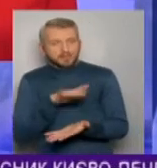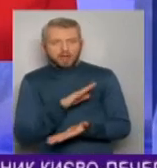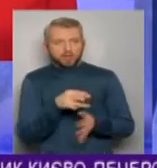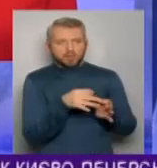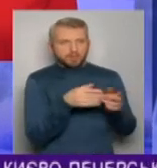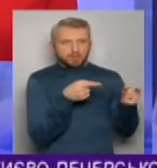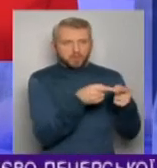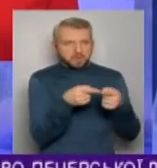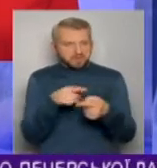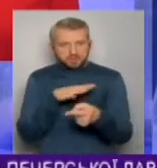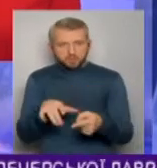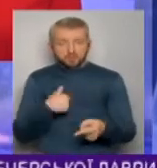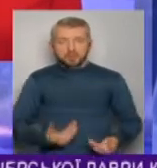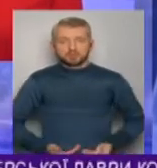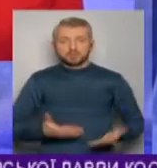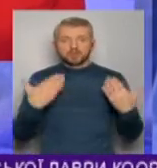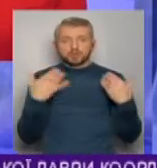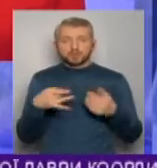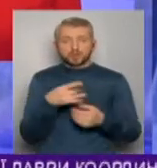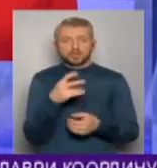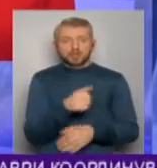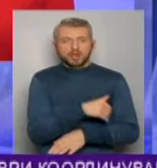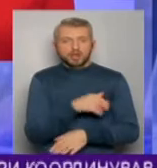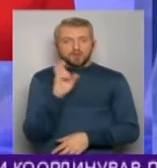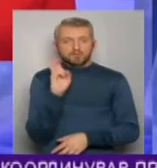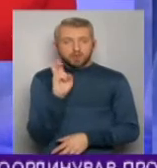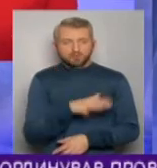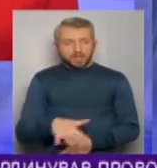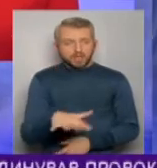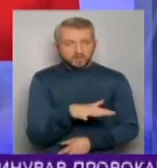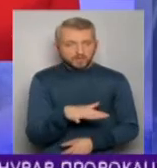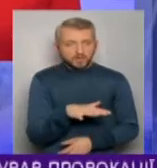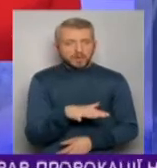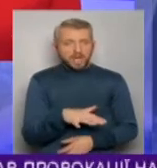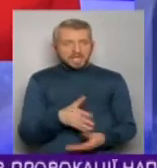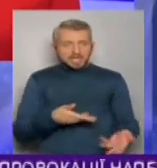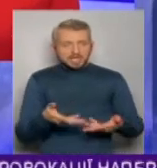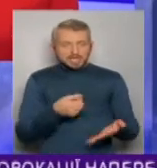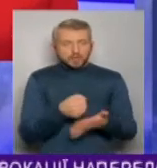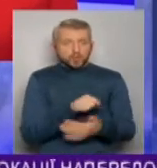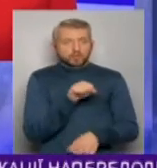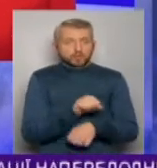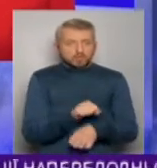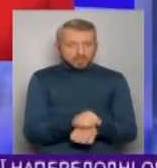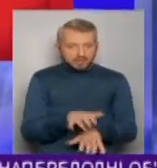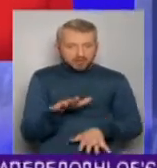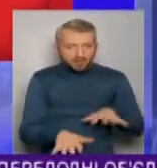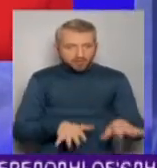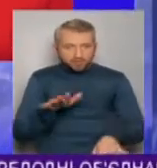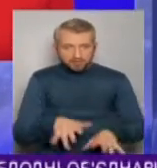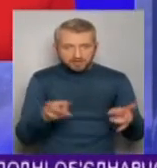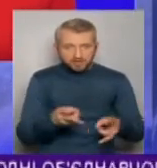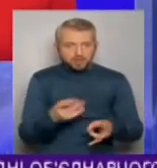околицях Києва. Я мешкаю в Сапожинському районі на Бочаківці. Саме йти до зупинки, вибачте, рачки треба, бо